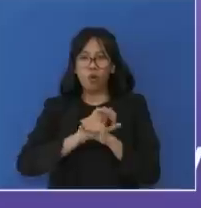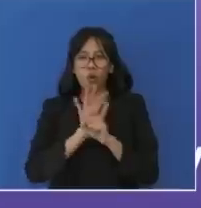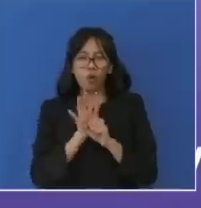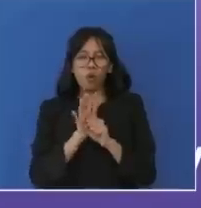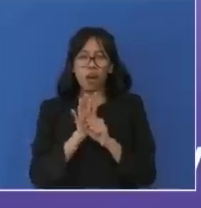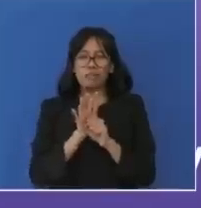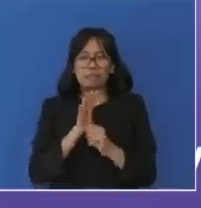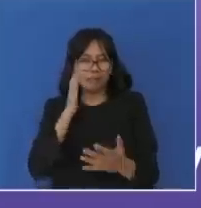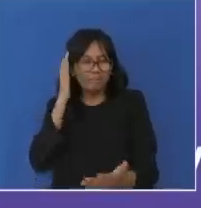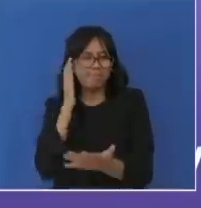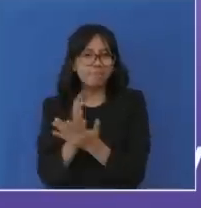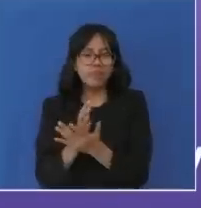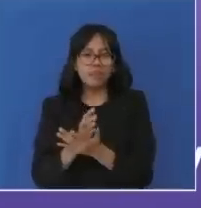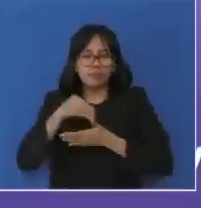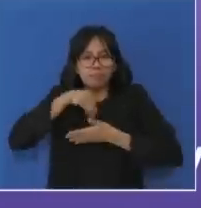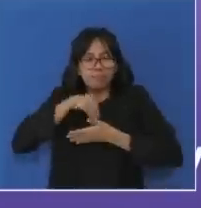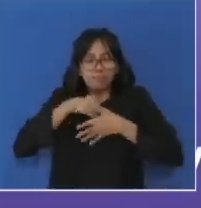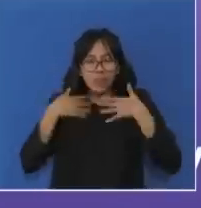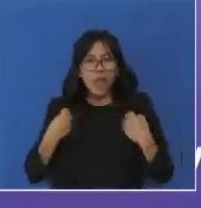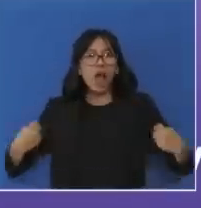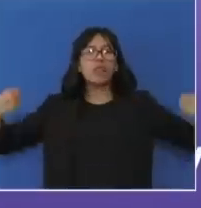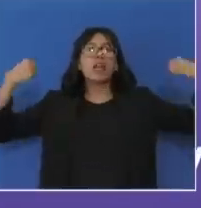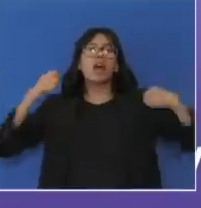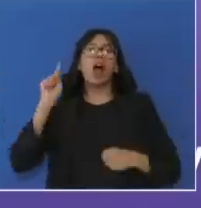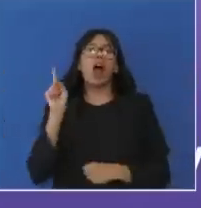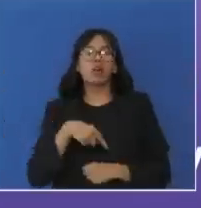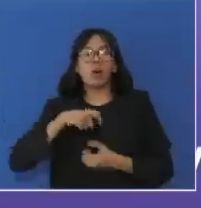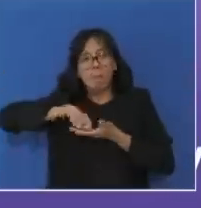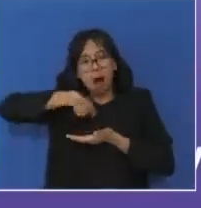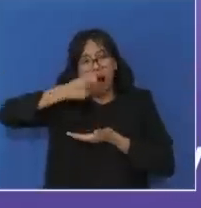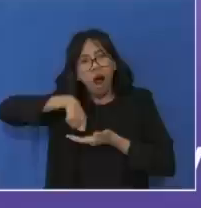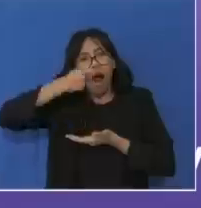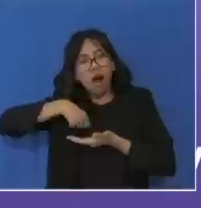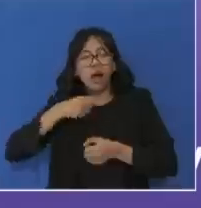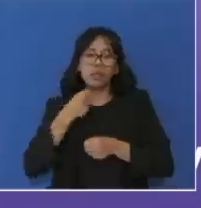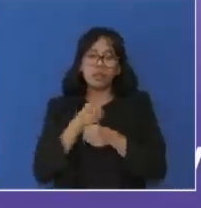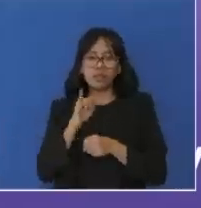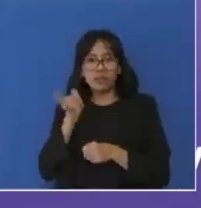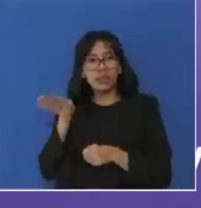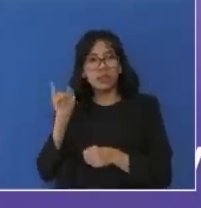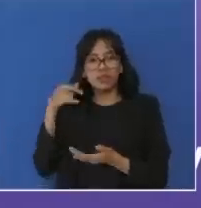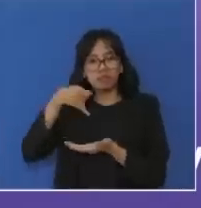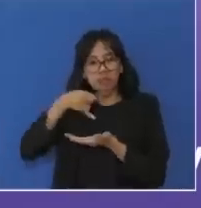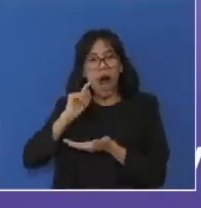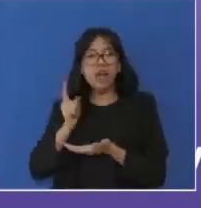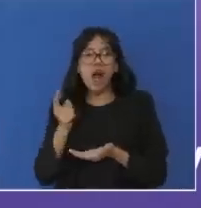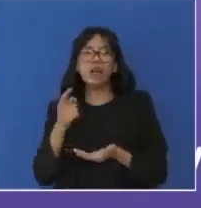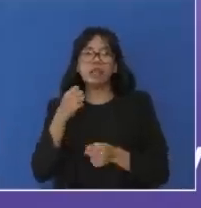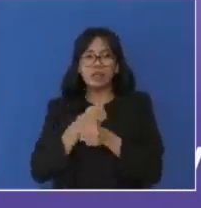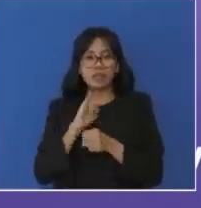dengan meningkatkan imunitas diri makan yang bergizi seimbang